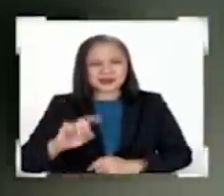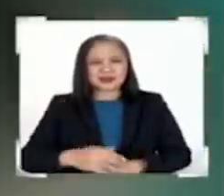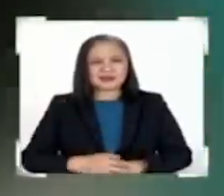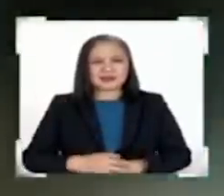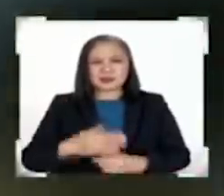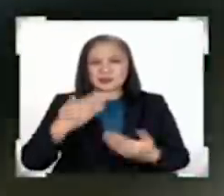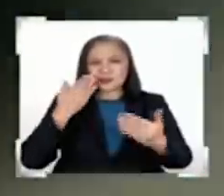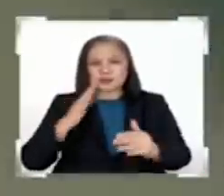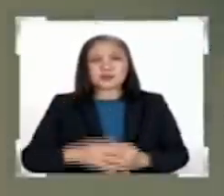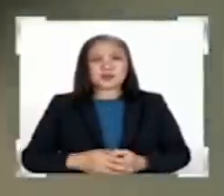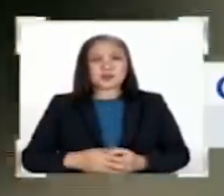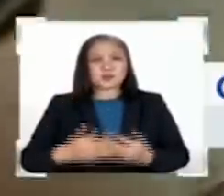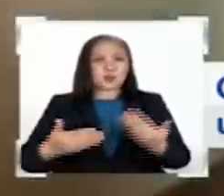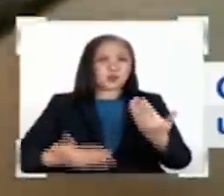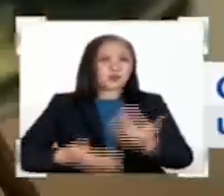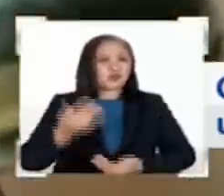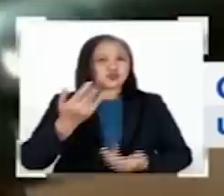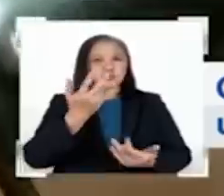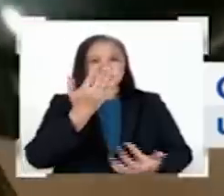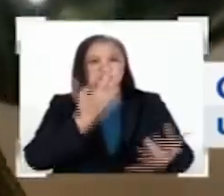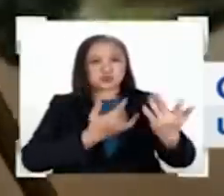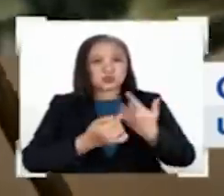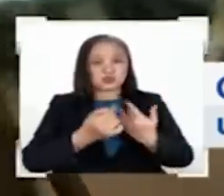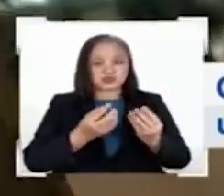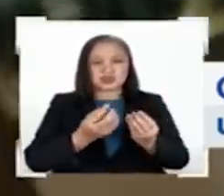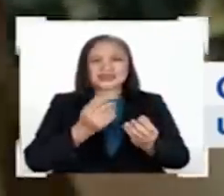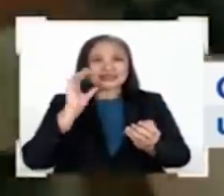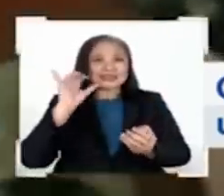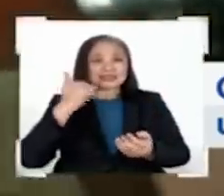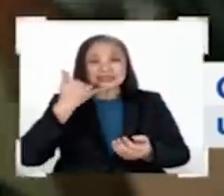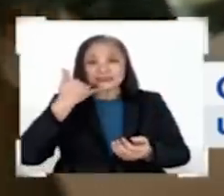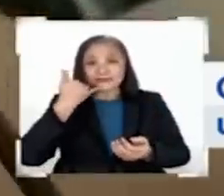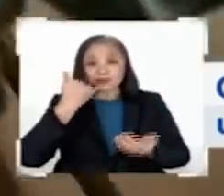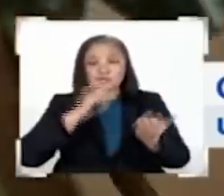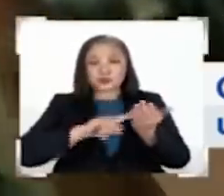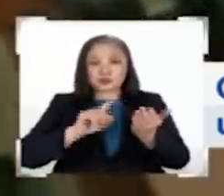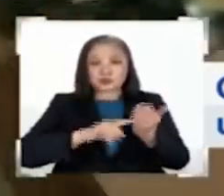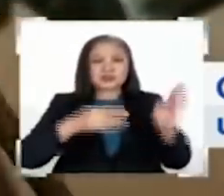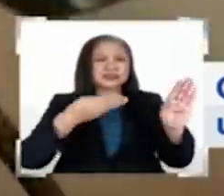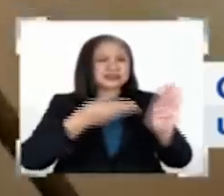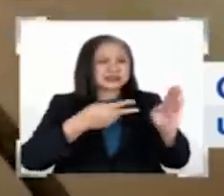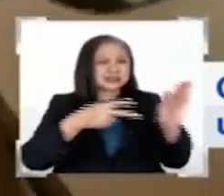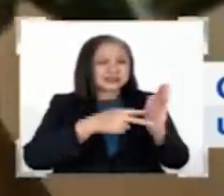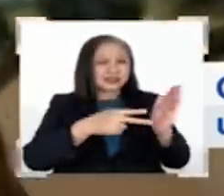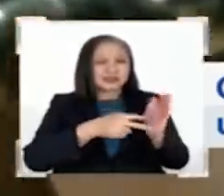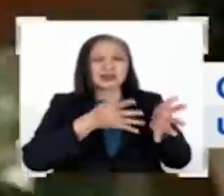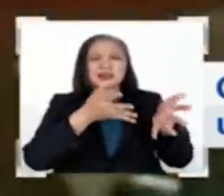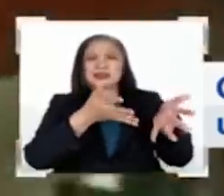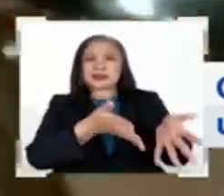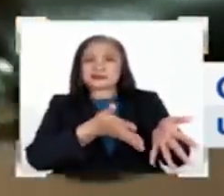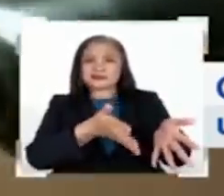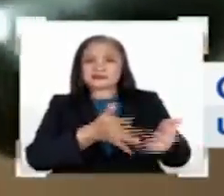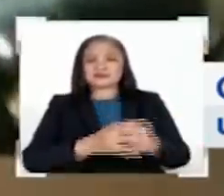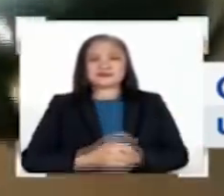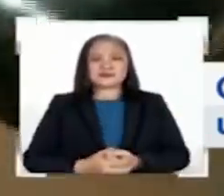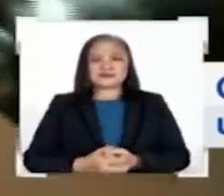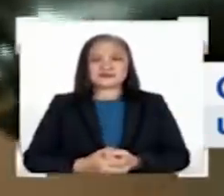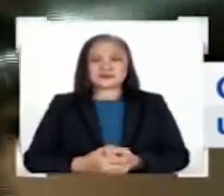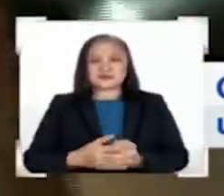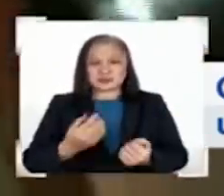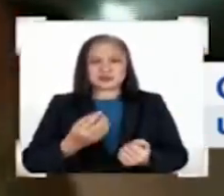Muntik naman magkasunog. Nang umusok ang cellphone na ito, nakaka-charge lang daw at iniwan saglit. Parang nasusunog na plastic.